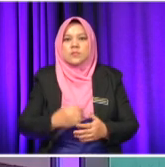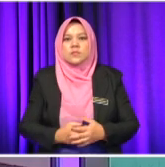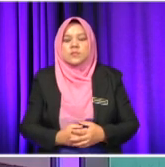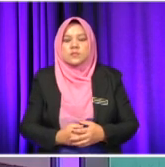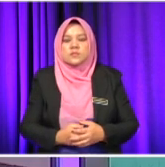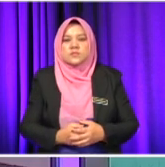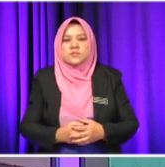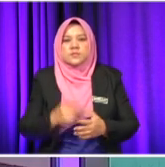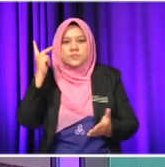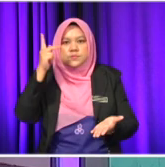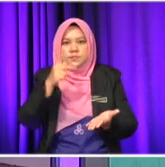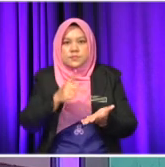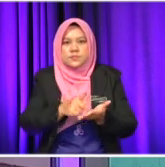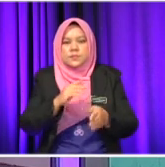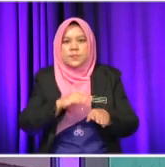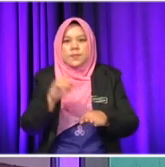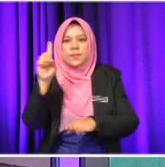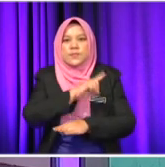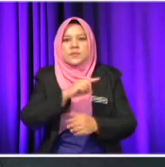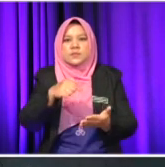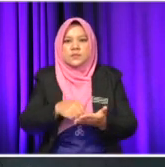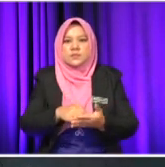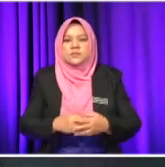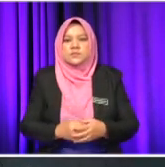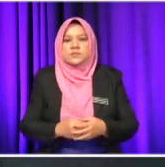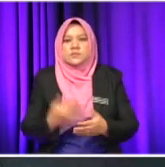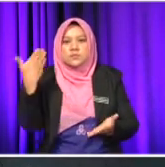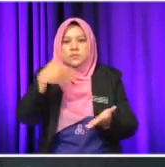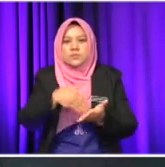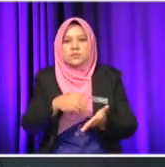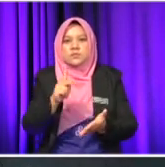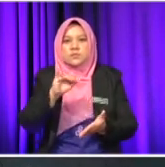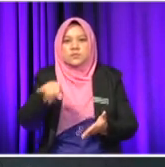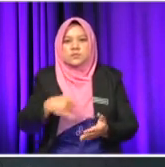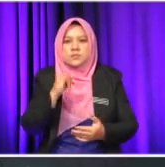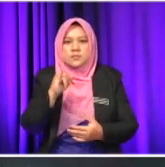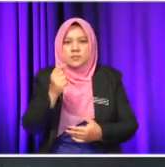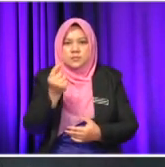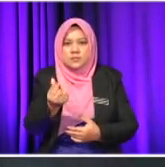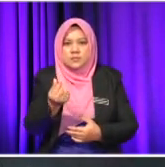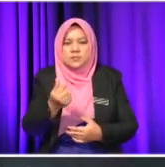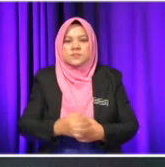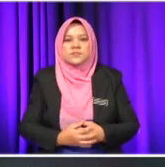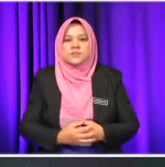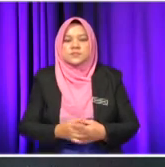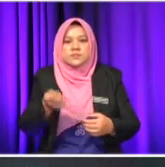pengenalan kita pada hari ini untuk division sedikit oke itu dia ingat dong